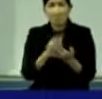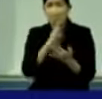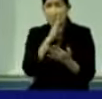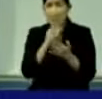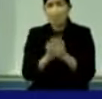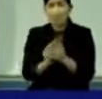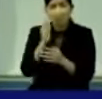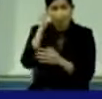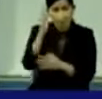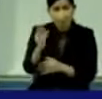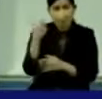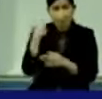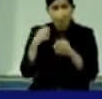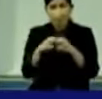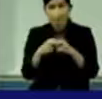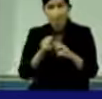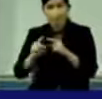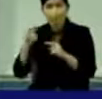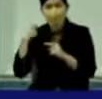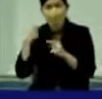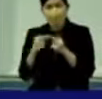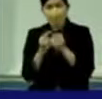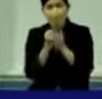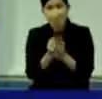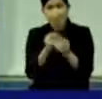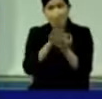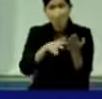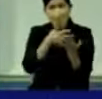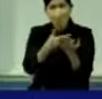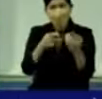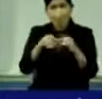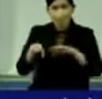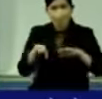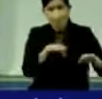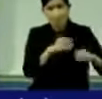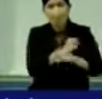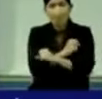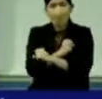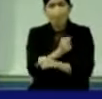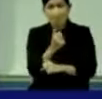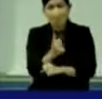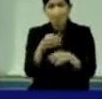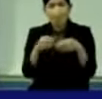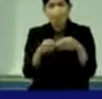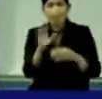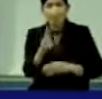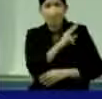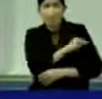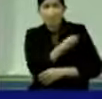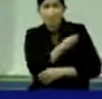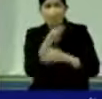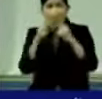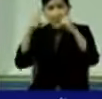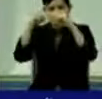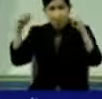ไรเนี่ยก็สามารถที่จะมีความพร้อมรับมือได้อย่างแน่นอนนะฮะ นะก็บุคลากรทางการแพทย์เหมือนเขาไปฝึกประสบการณ์มาแล้วเจ